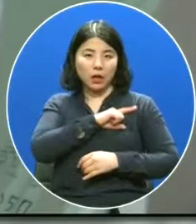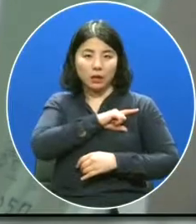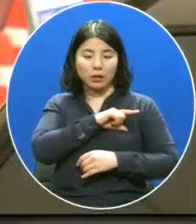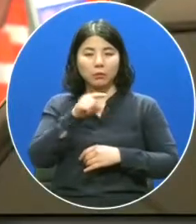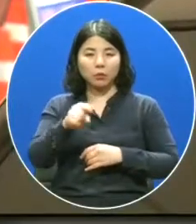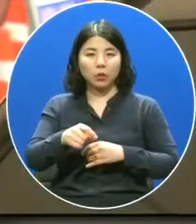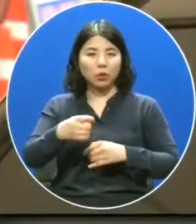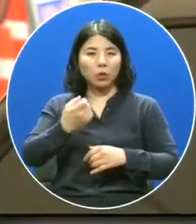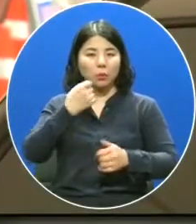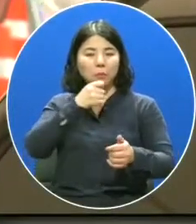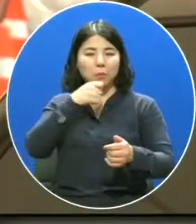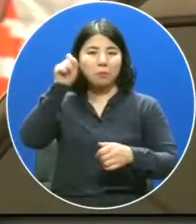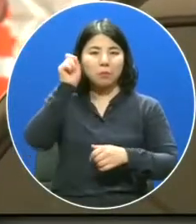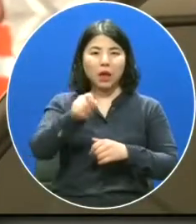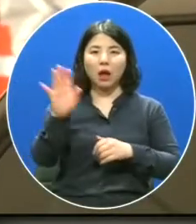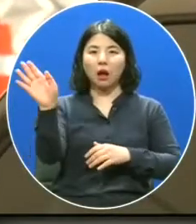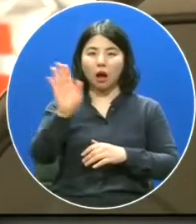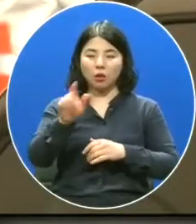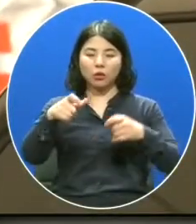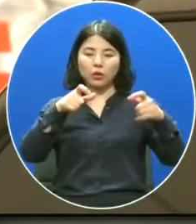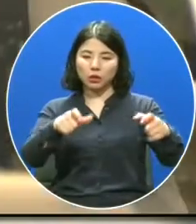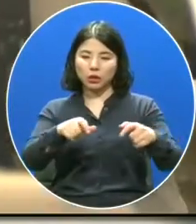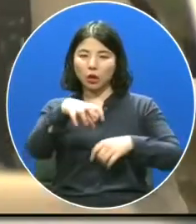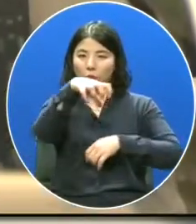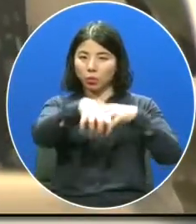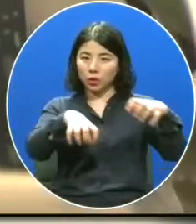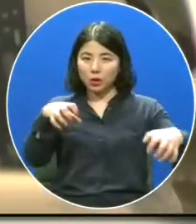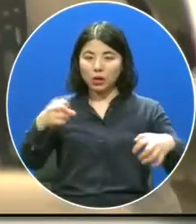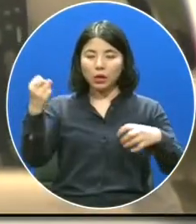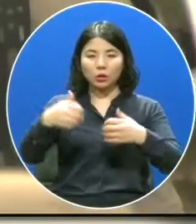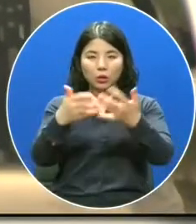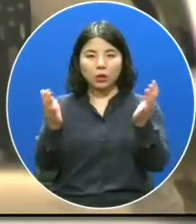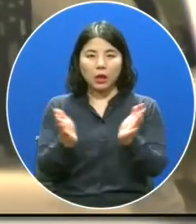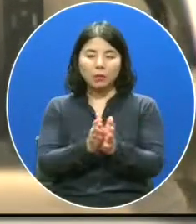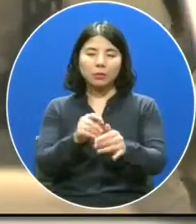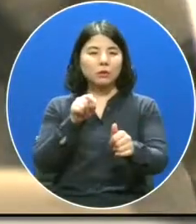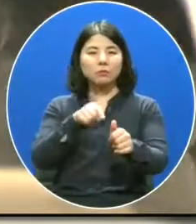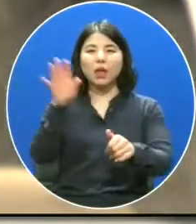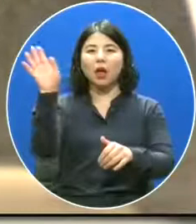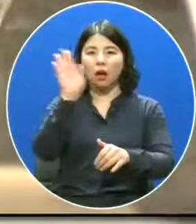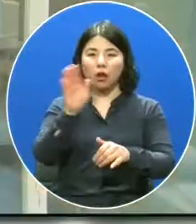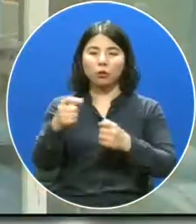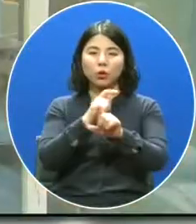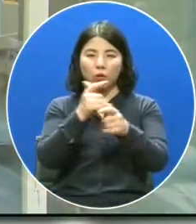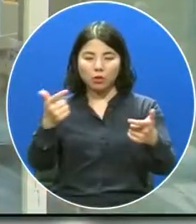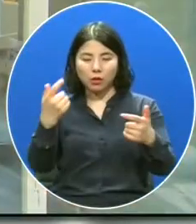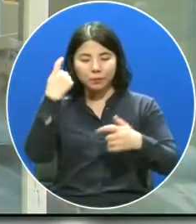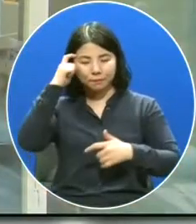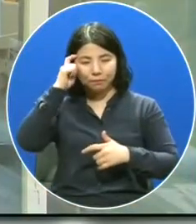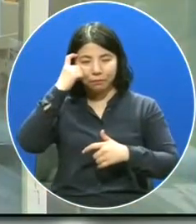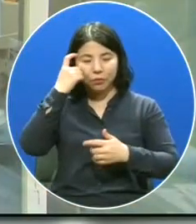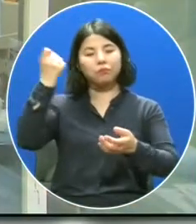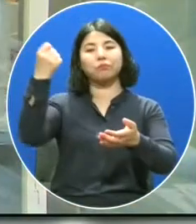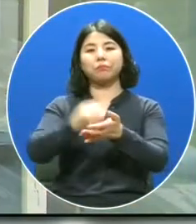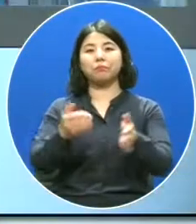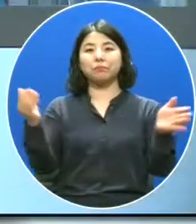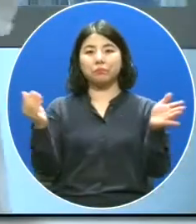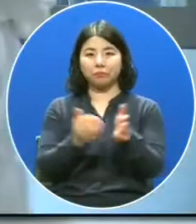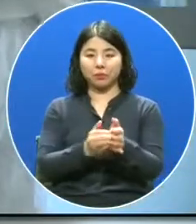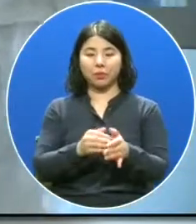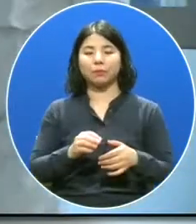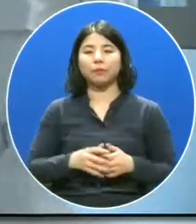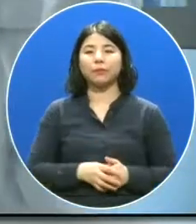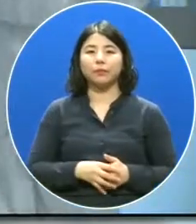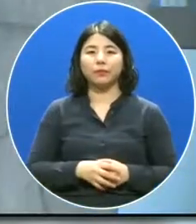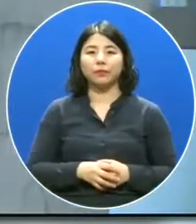낙인이 발생하지 않고 지리적 위치나 개인 또는 집단을 지칭하지 않는 등 다양한 요소를 고려해